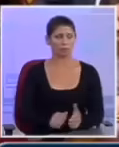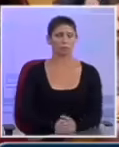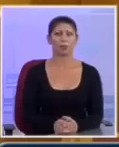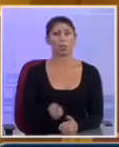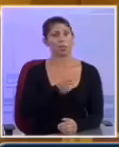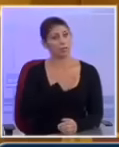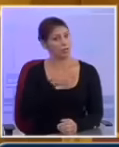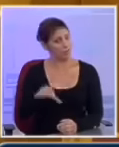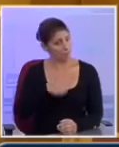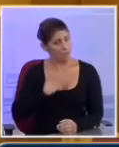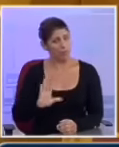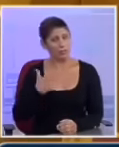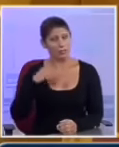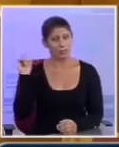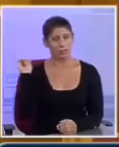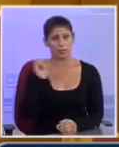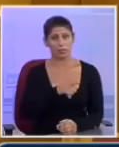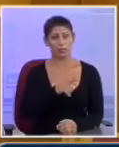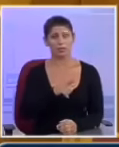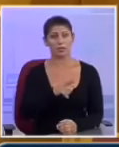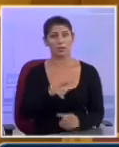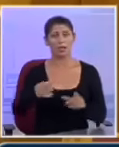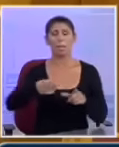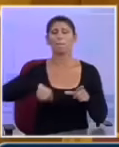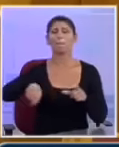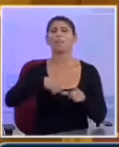να τη λάβατε, γιατί την απέστειλα εις τη Γκουμουντούρου,